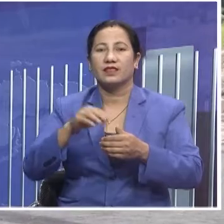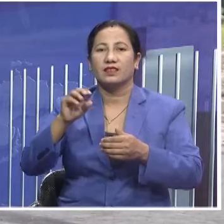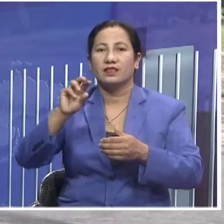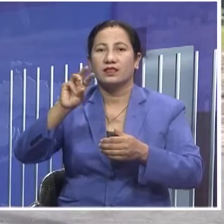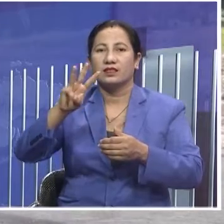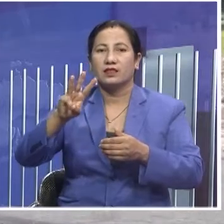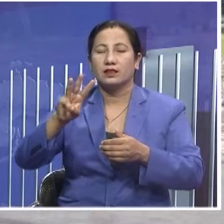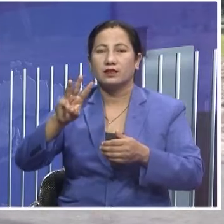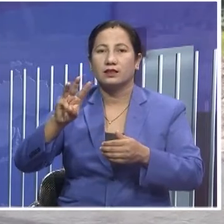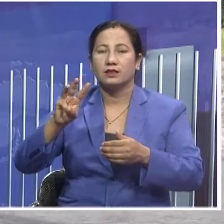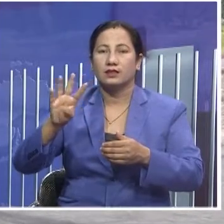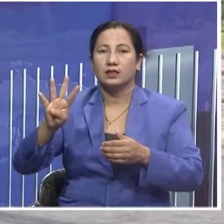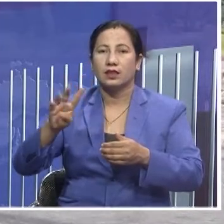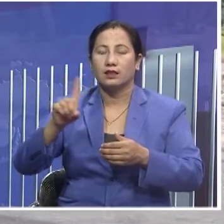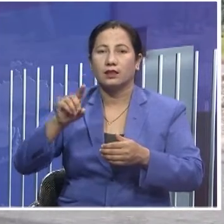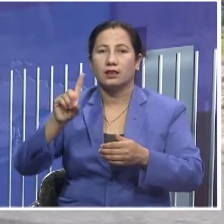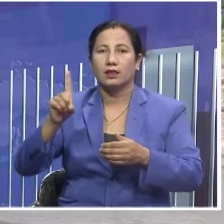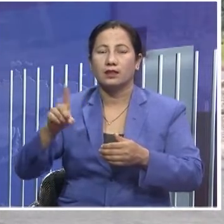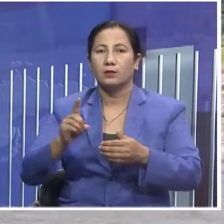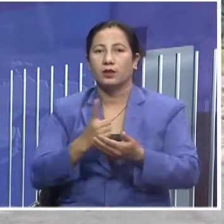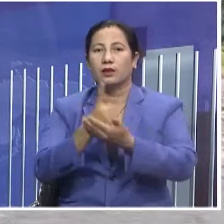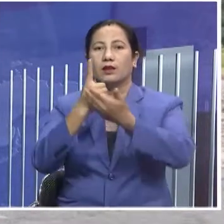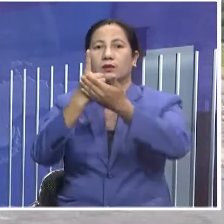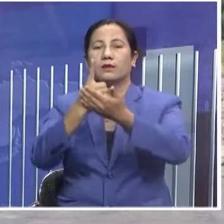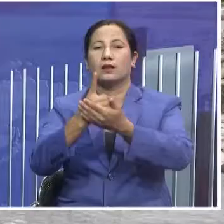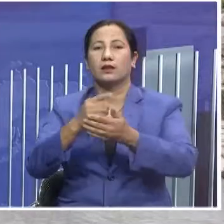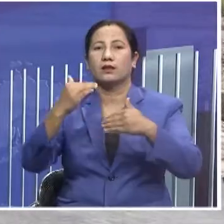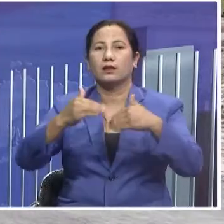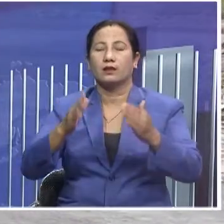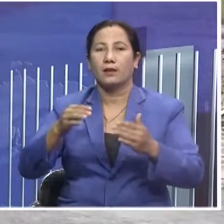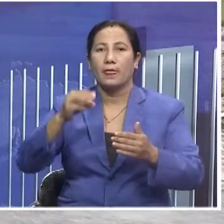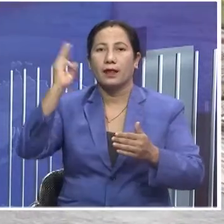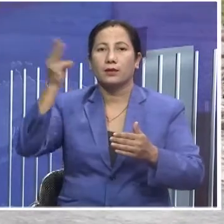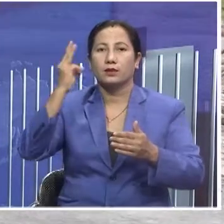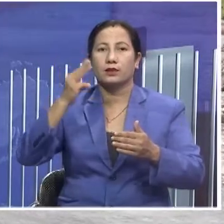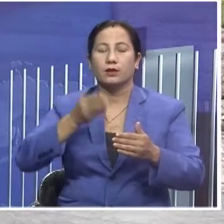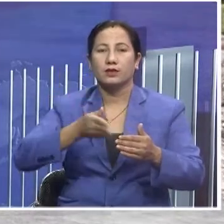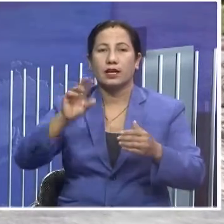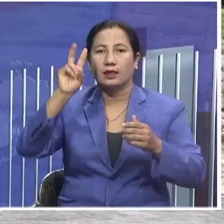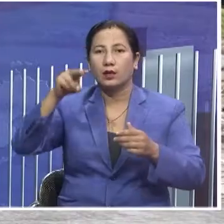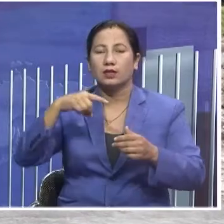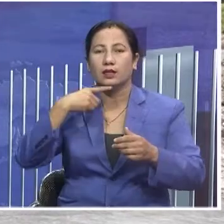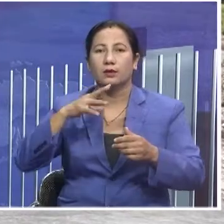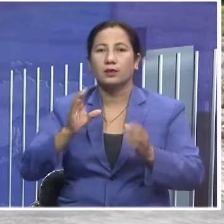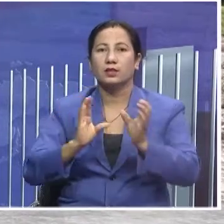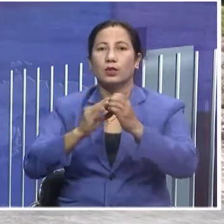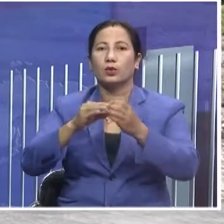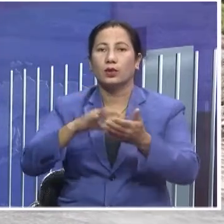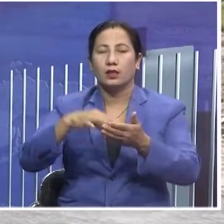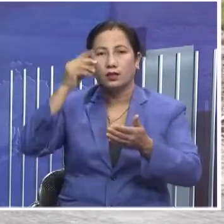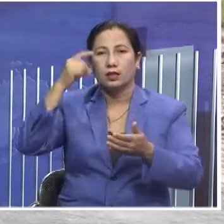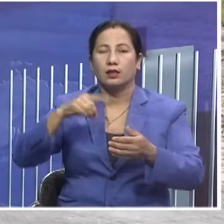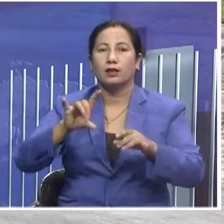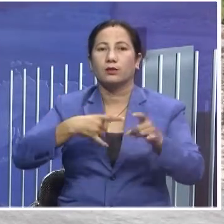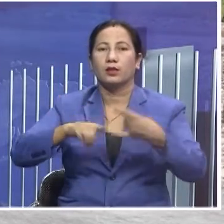3, 4 र 11 नम्बरको सीमा स्तम्भ अध्ययन हेलिकप्टरबाट गर्ने भनिए पनि मौसम प्रतिकूलताका कारण जाने अवस्था नभएपछि टोली अध्ययन नगरी